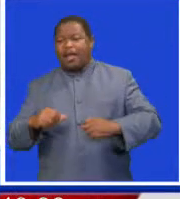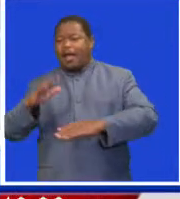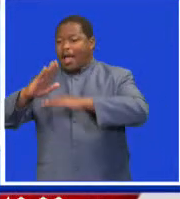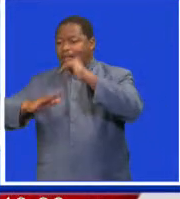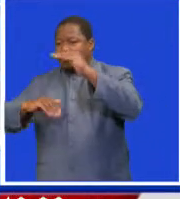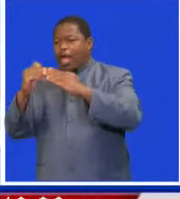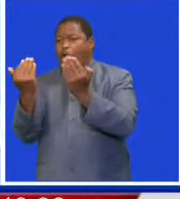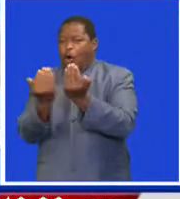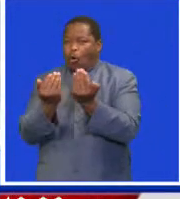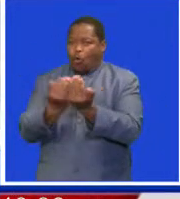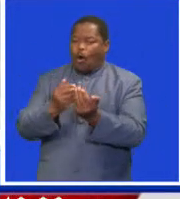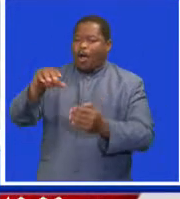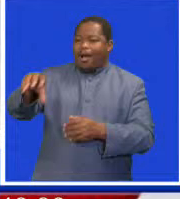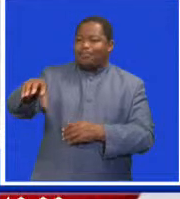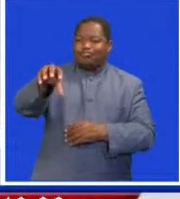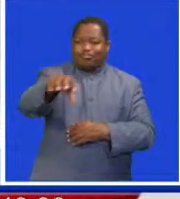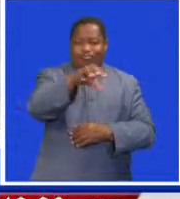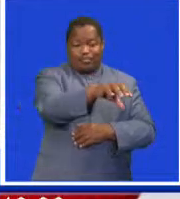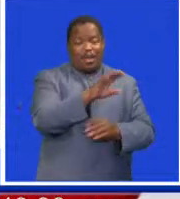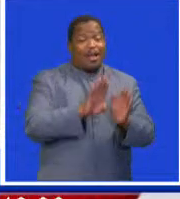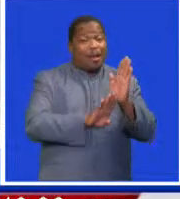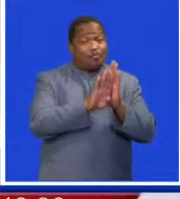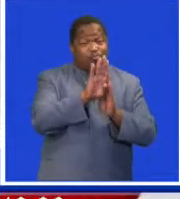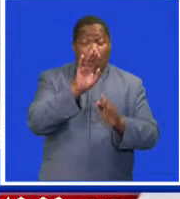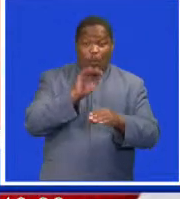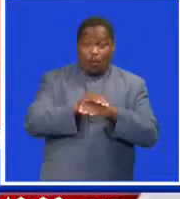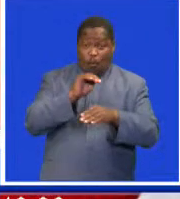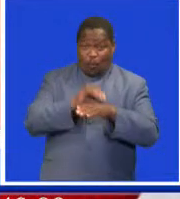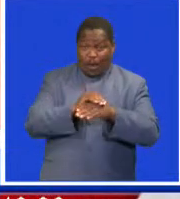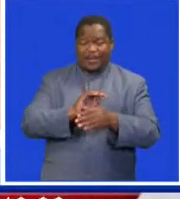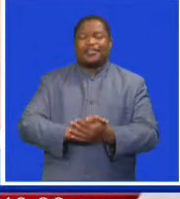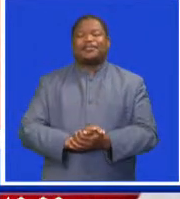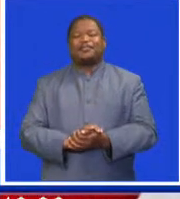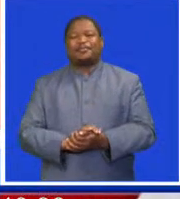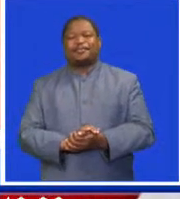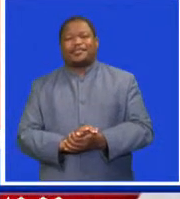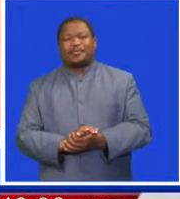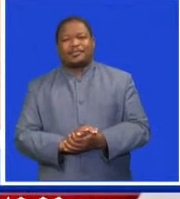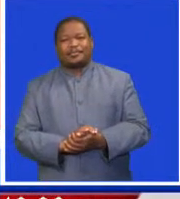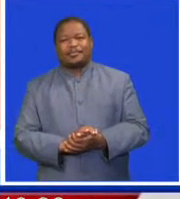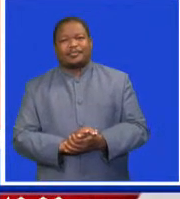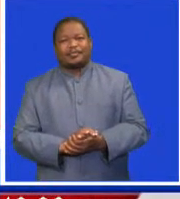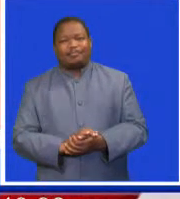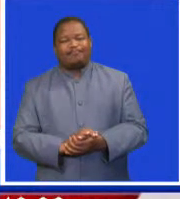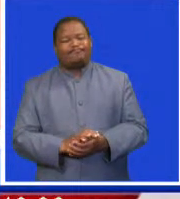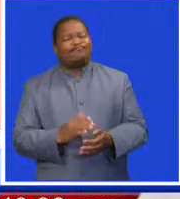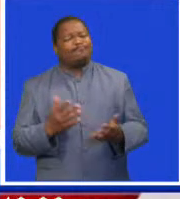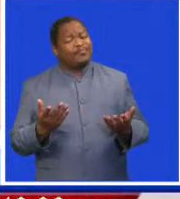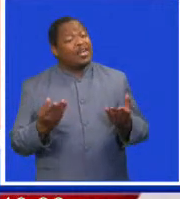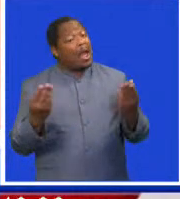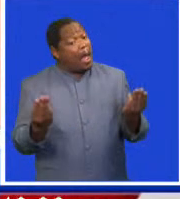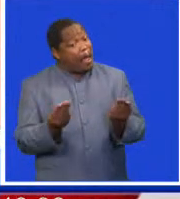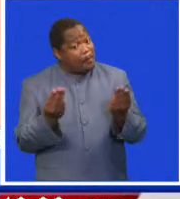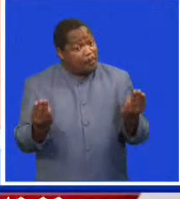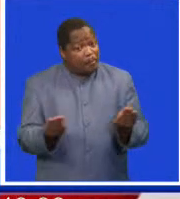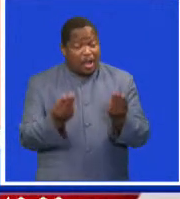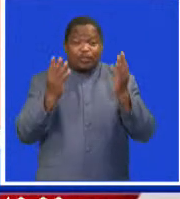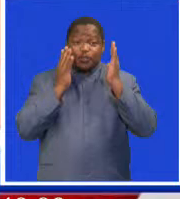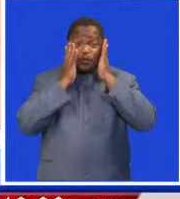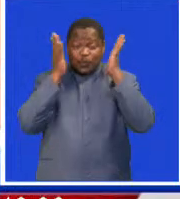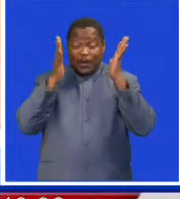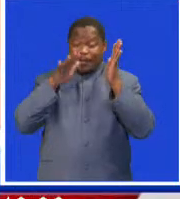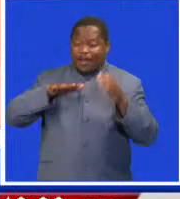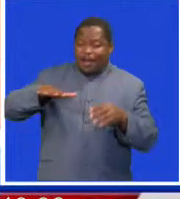namuhla likhuluma lokuningi ngenkolo eSwatini. EmaSwati dzathewethu